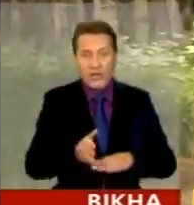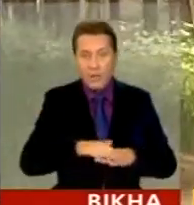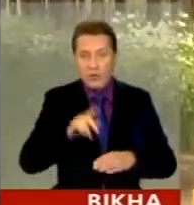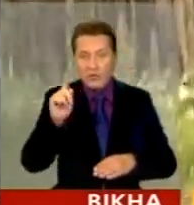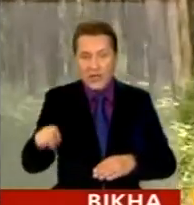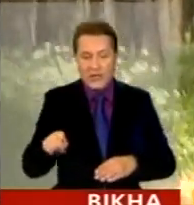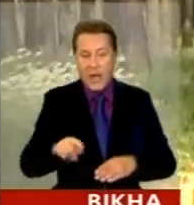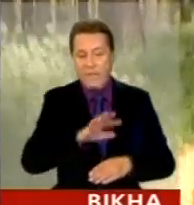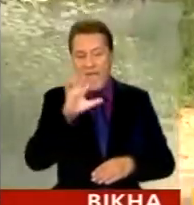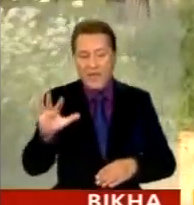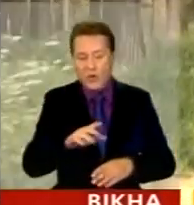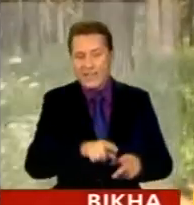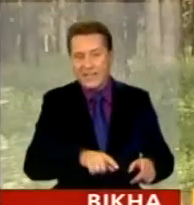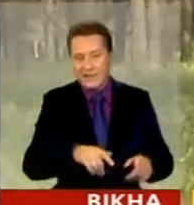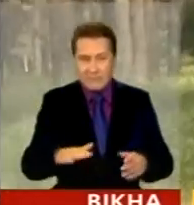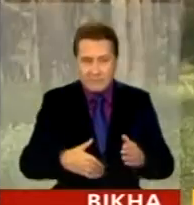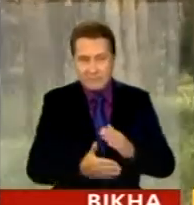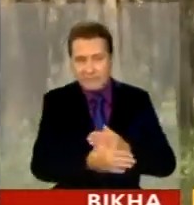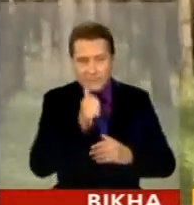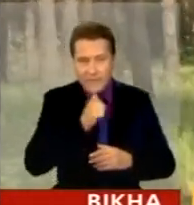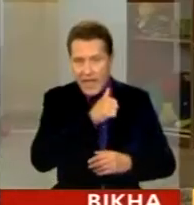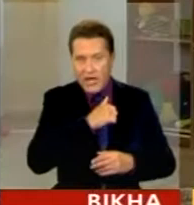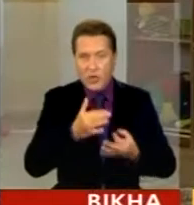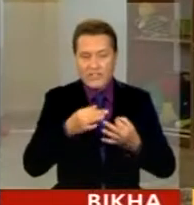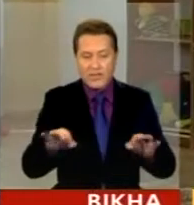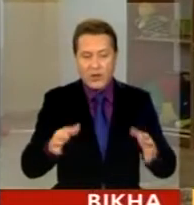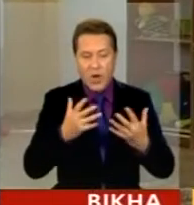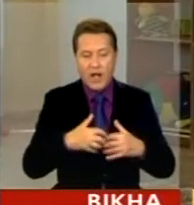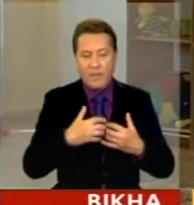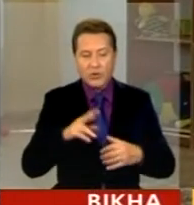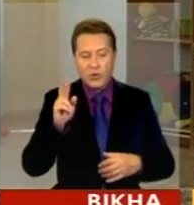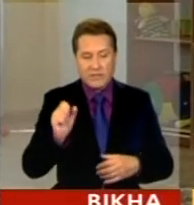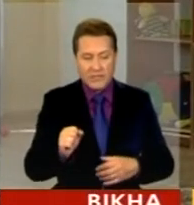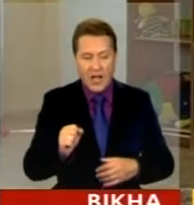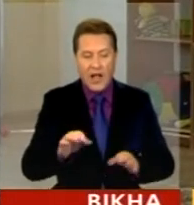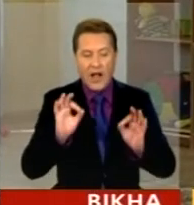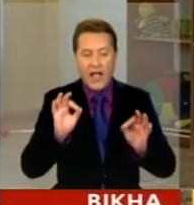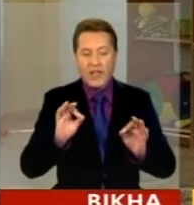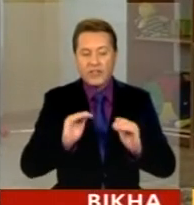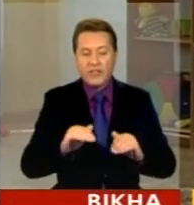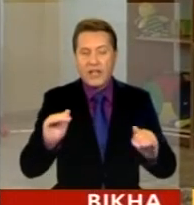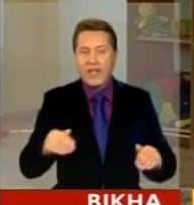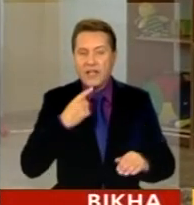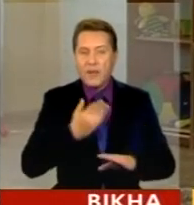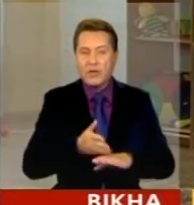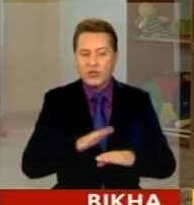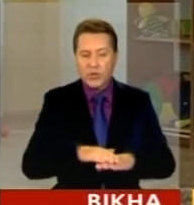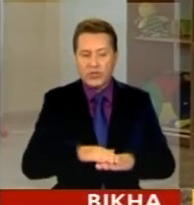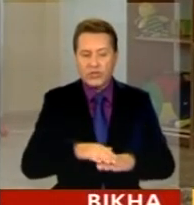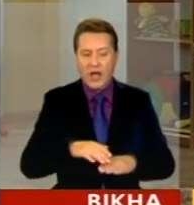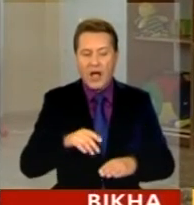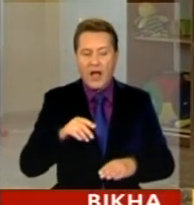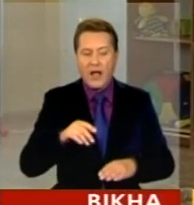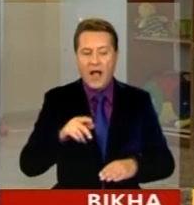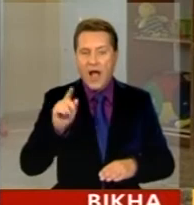манівцями 5 годин перевозили до вже звільненого Краматорська. Звісно, дітям зараз складно, тому що вони за відносно короткий